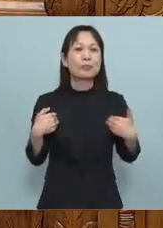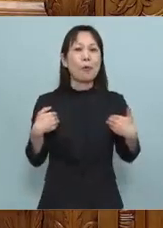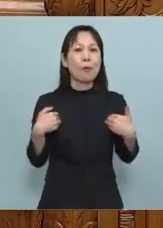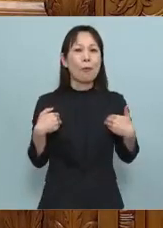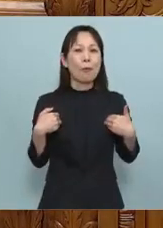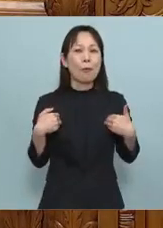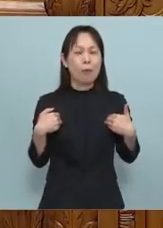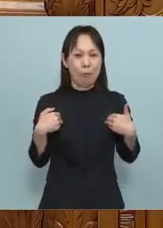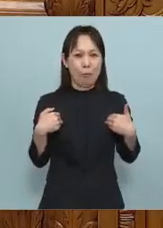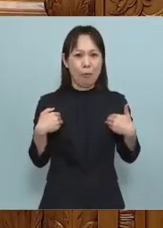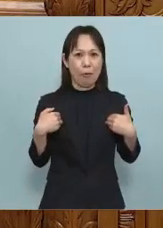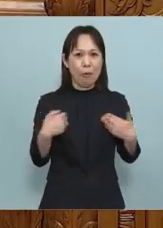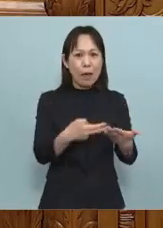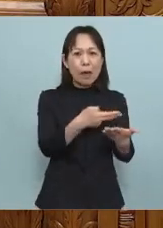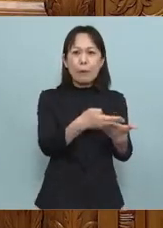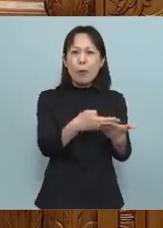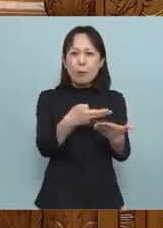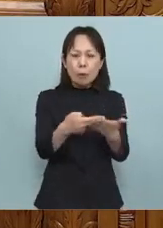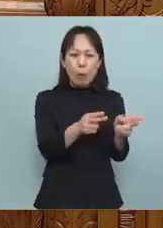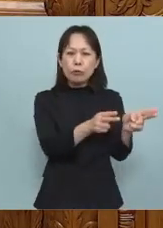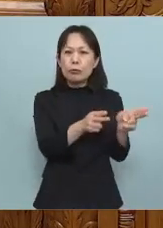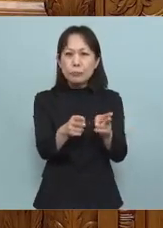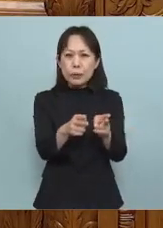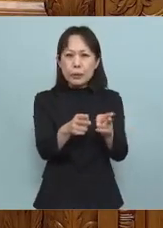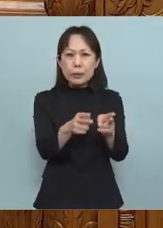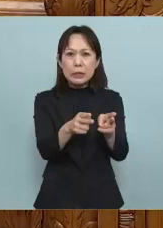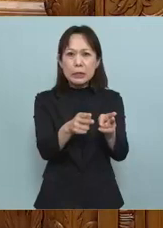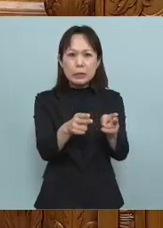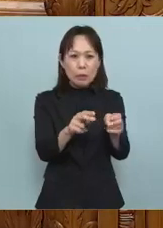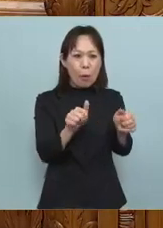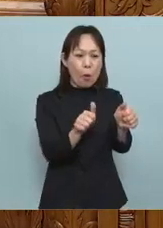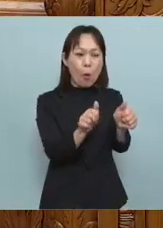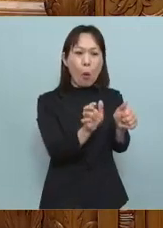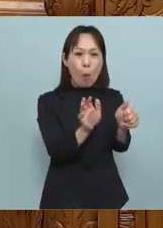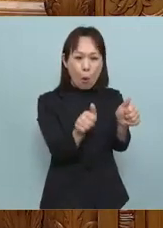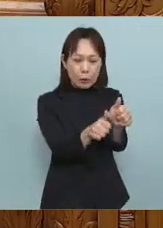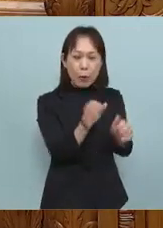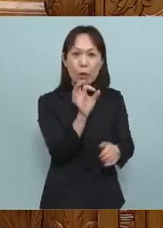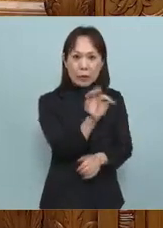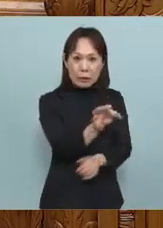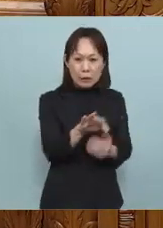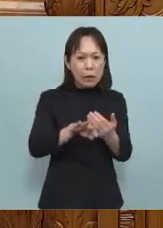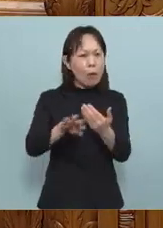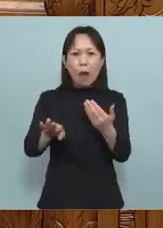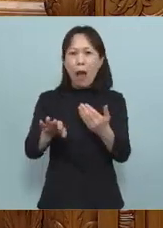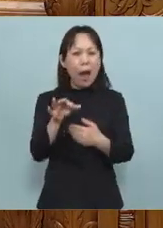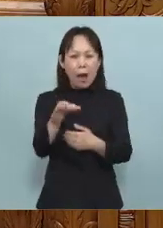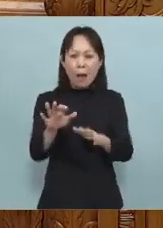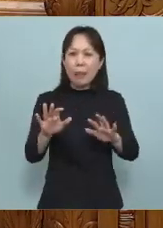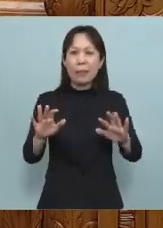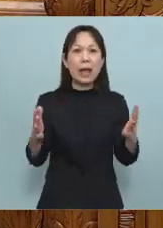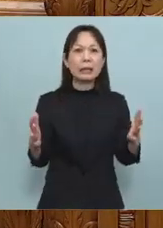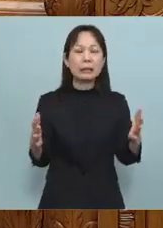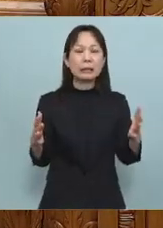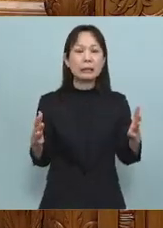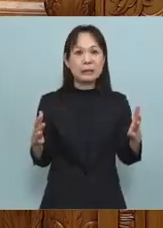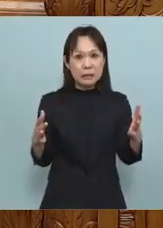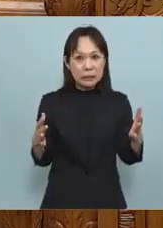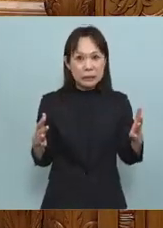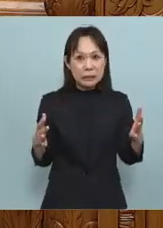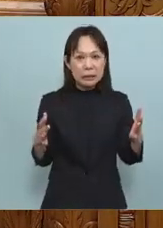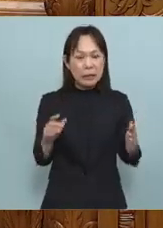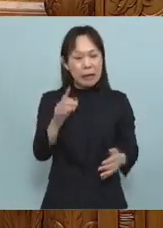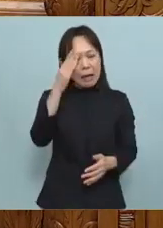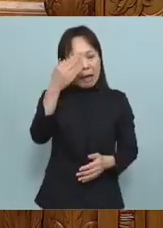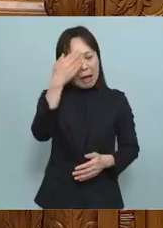が、病床確保の補助金以外、まともな国の補助金がありません。驚いたのは、発熱外